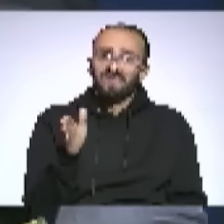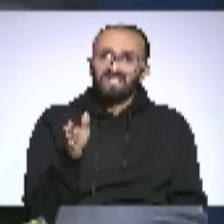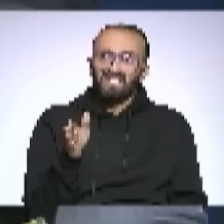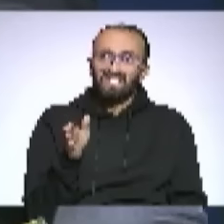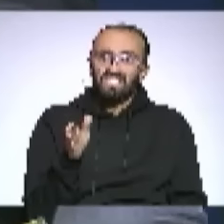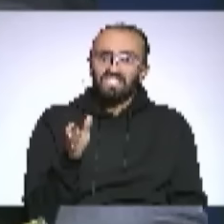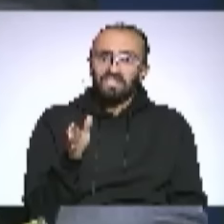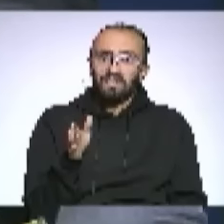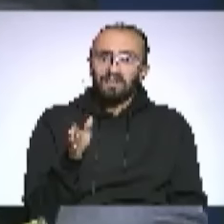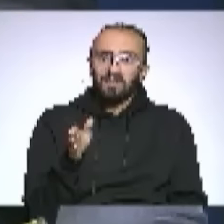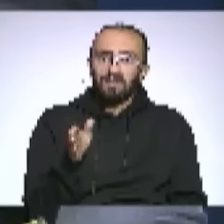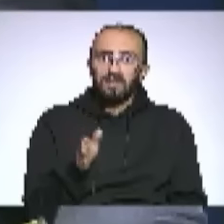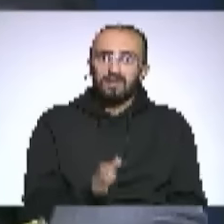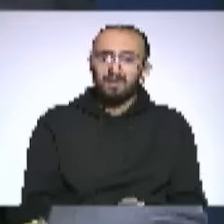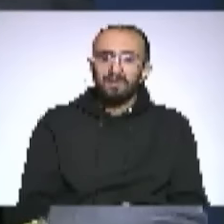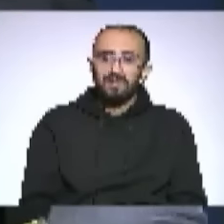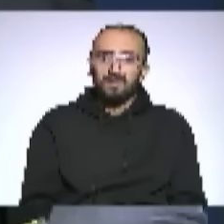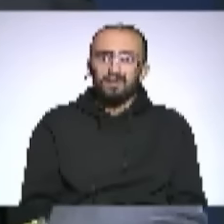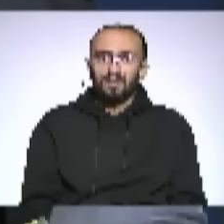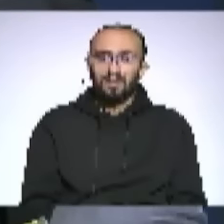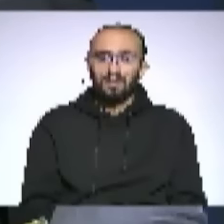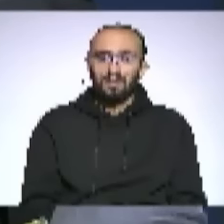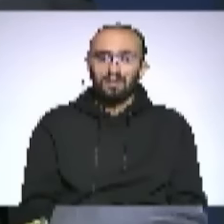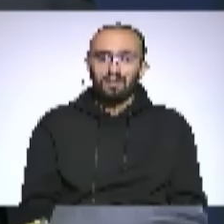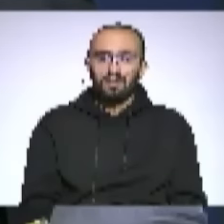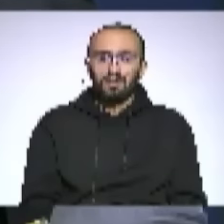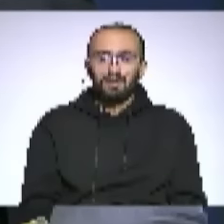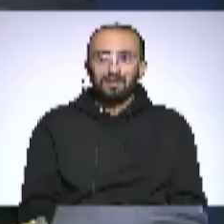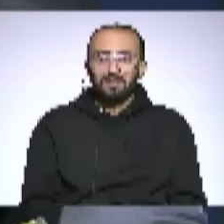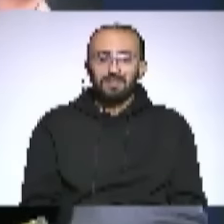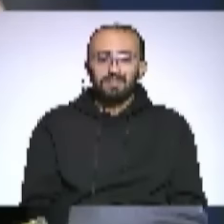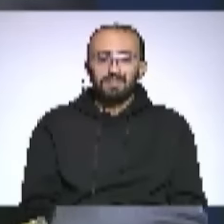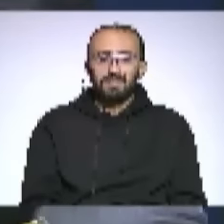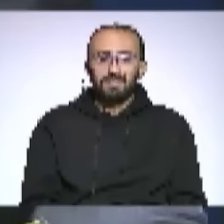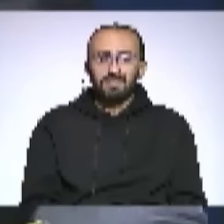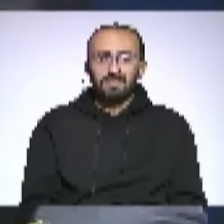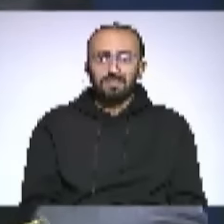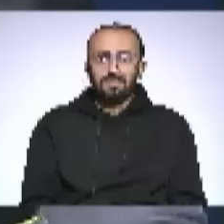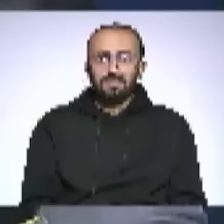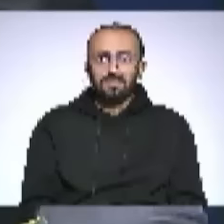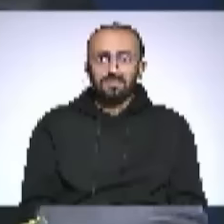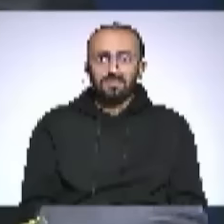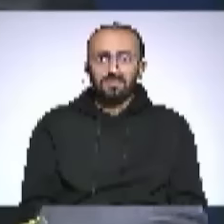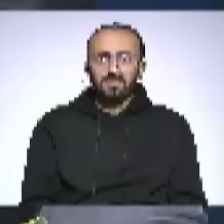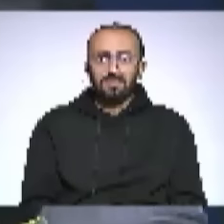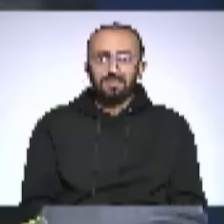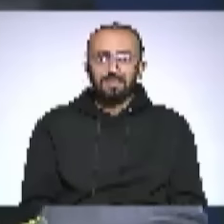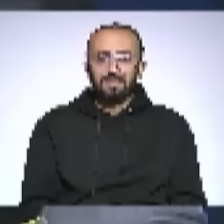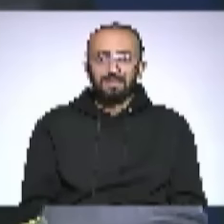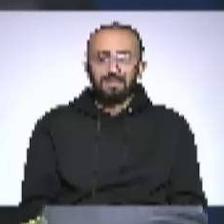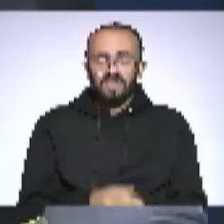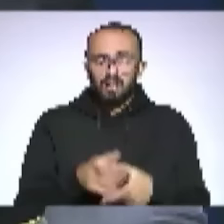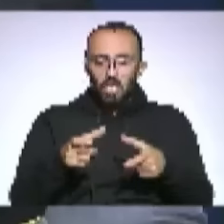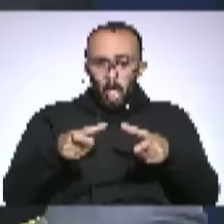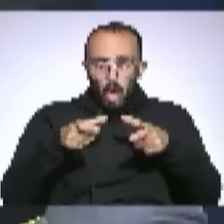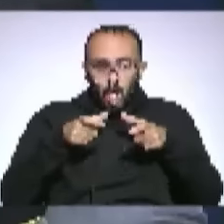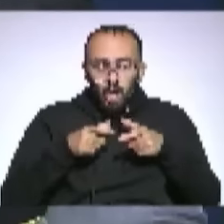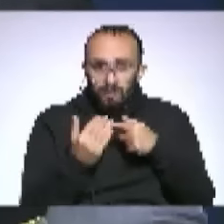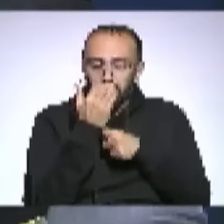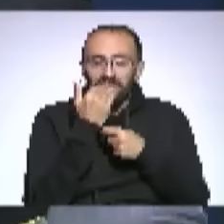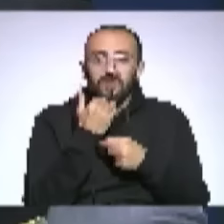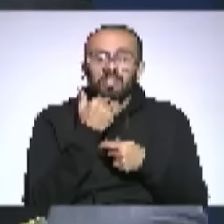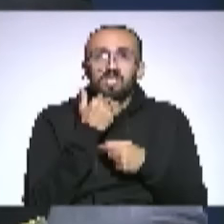لا ده وجه نظره في الحياه ص بدل ما يصرف على اخوه صح ما بيجيب ليش رغيف عيش ورغم كده